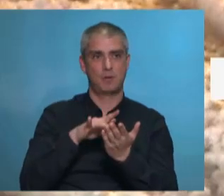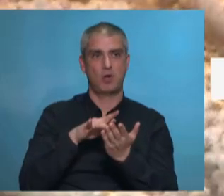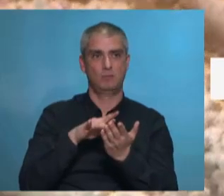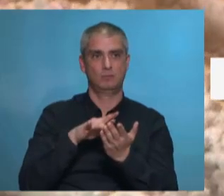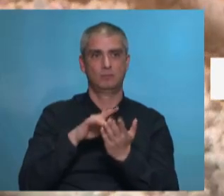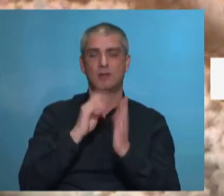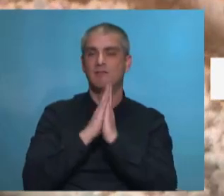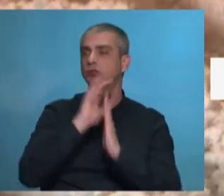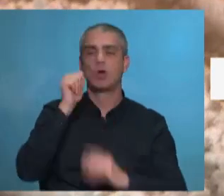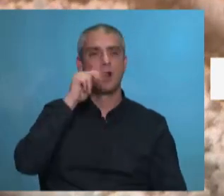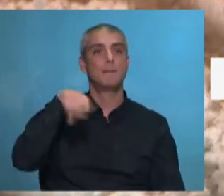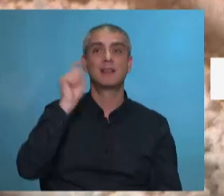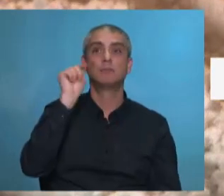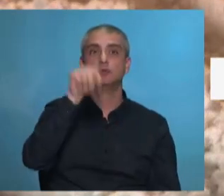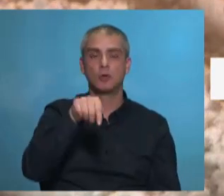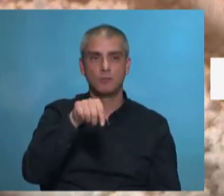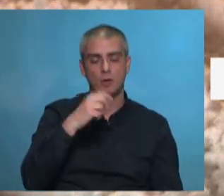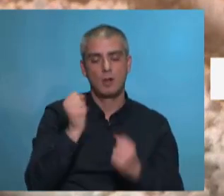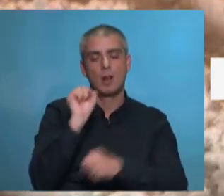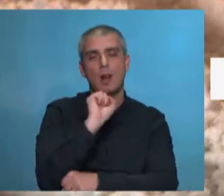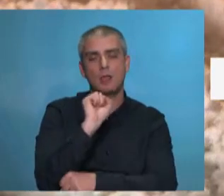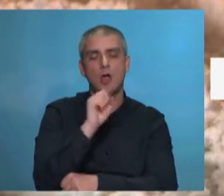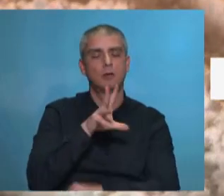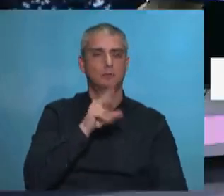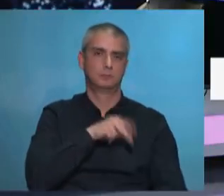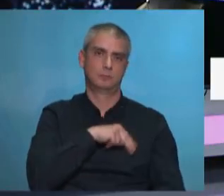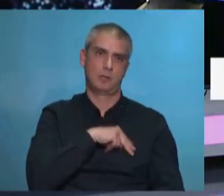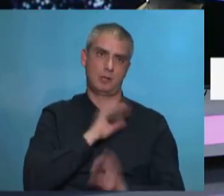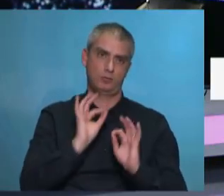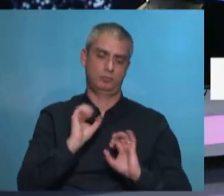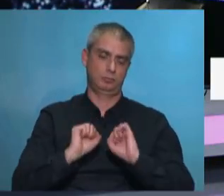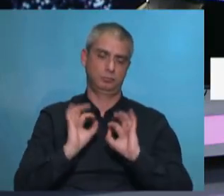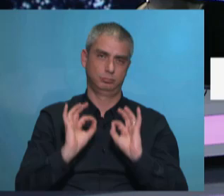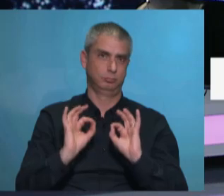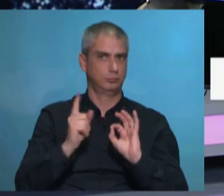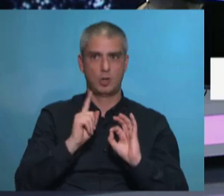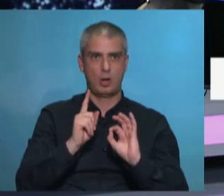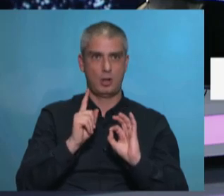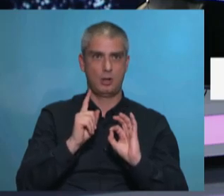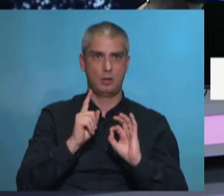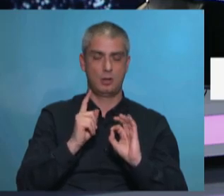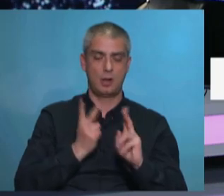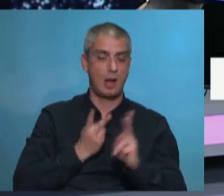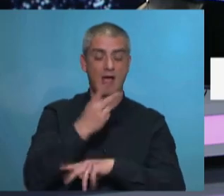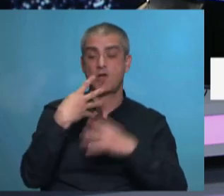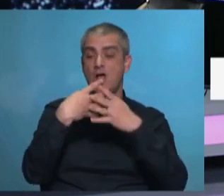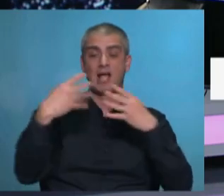לכל המטיילים שיגיעו לכאן, לנהוג כמה שיותר באחריות, כמה שיותר בזהירות, לא לחצות גדרות ברמת